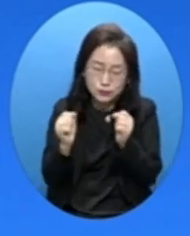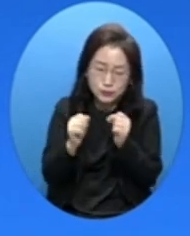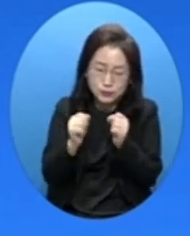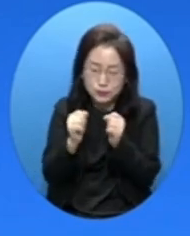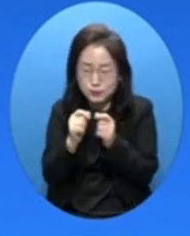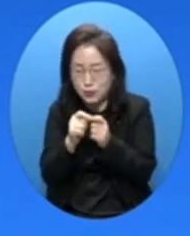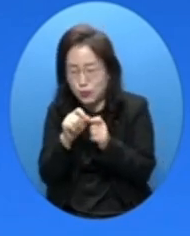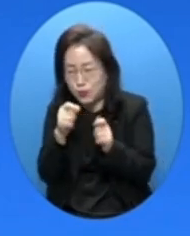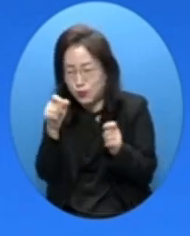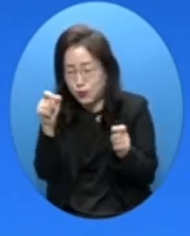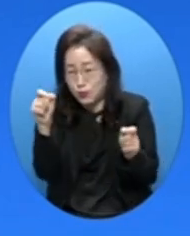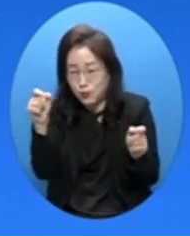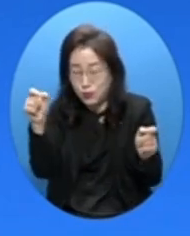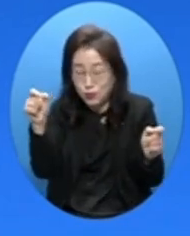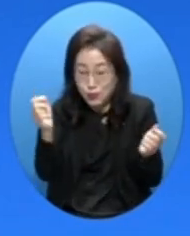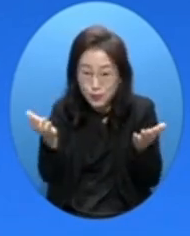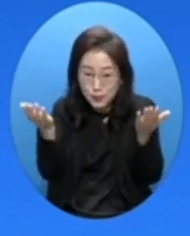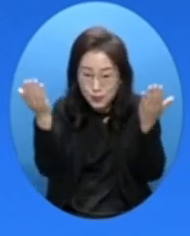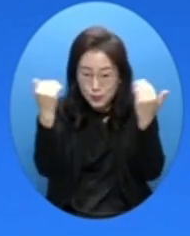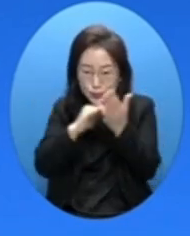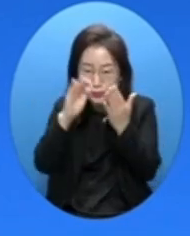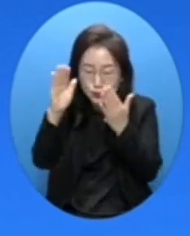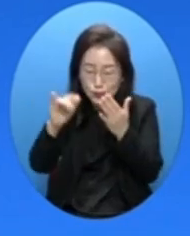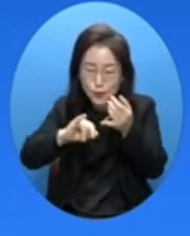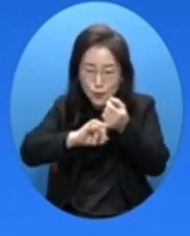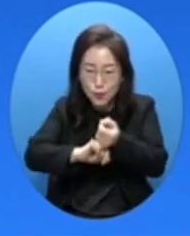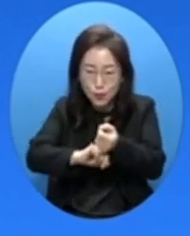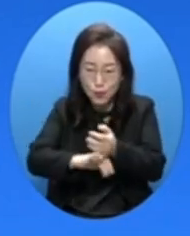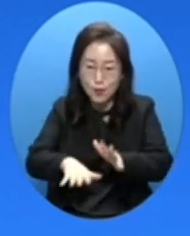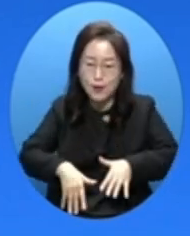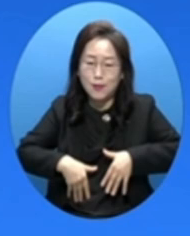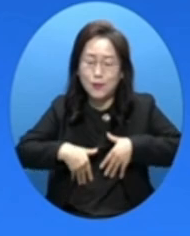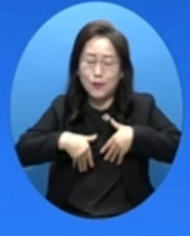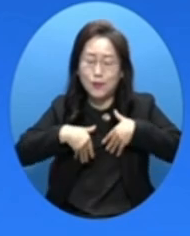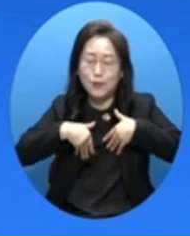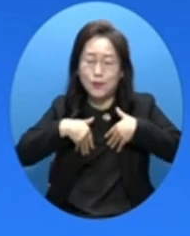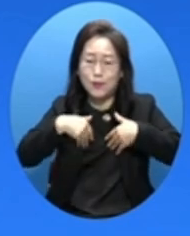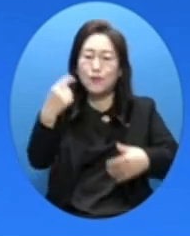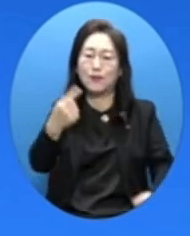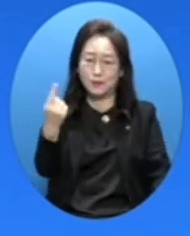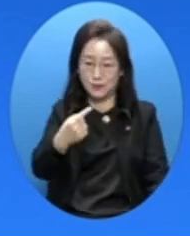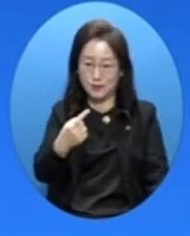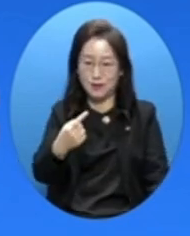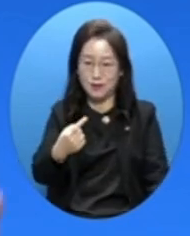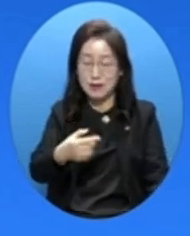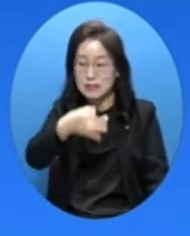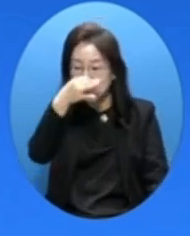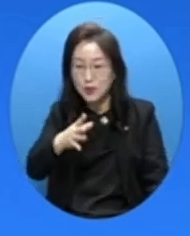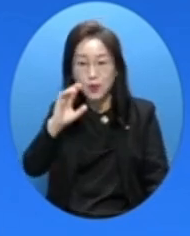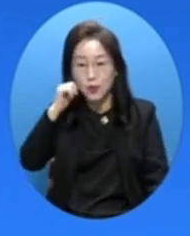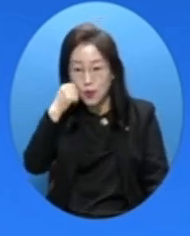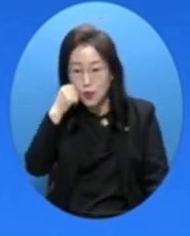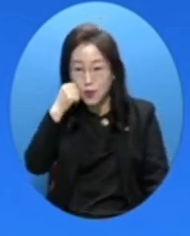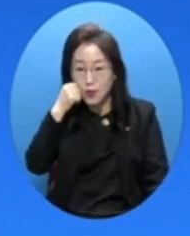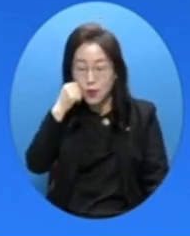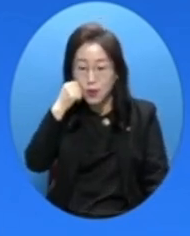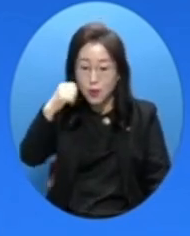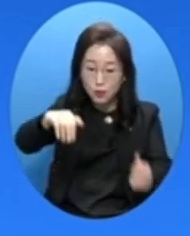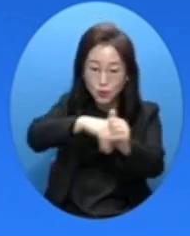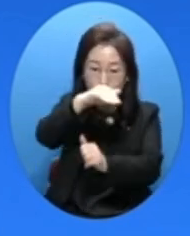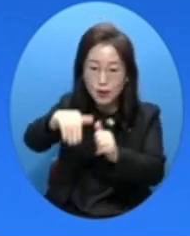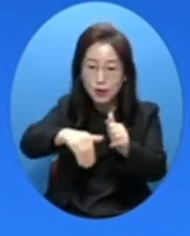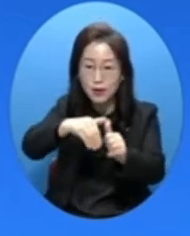반드시 만물이 소생하는 봄이 다가오게 되는 것입니다. 아무리 힘들고 어려운 상황을 할지라도